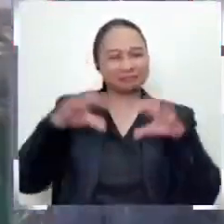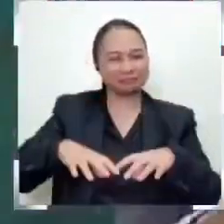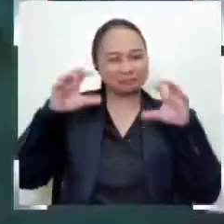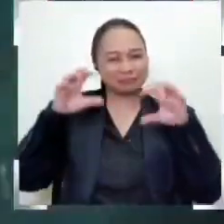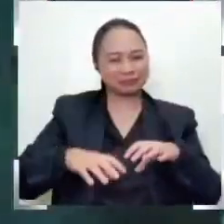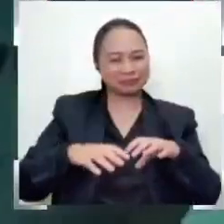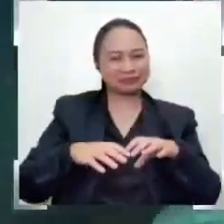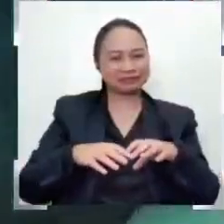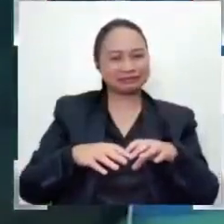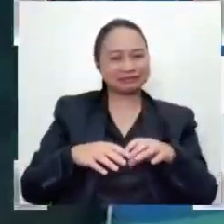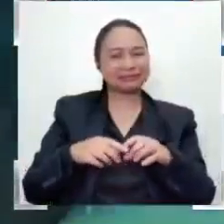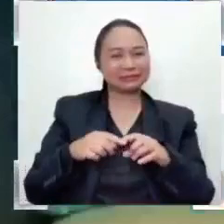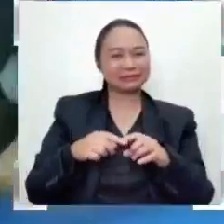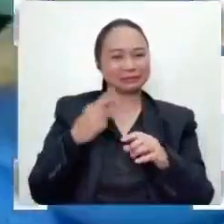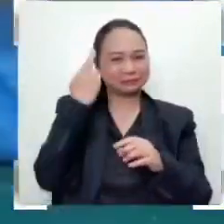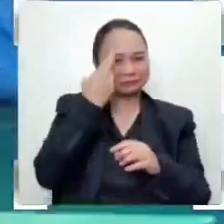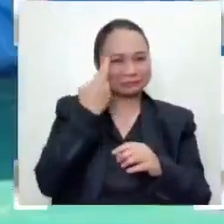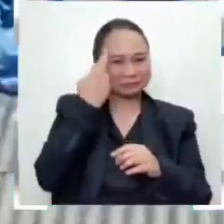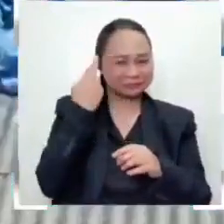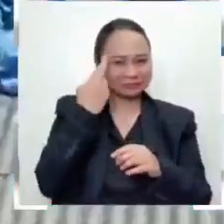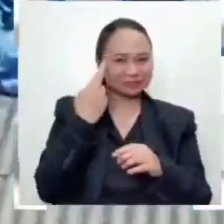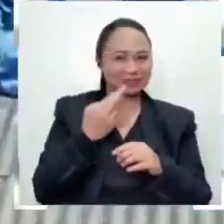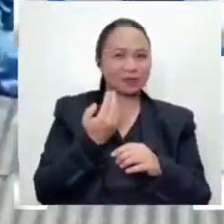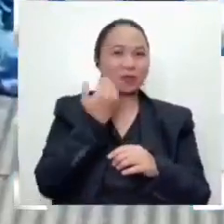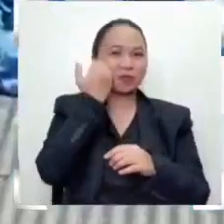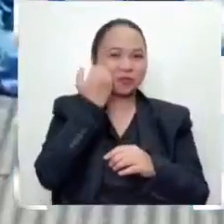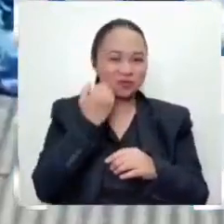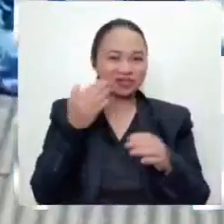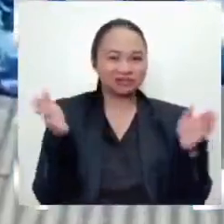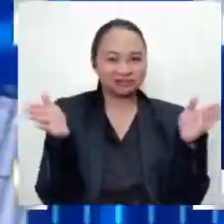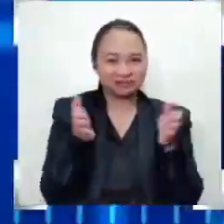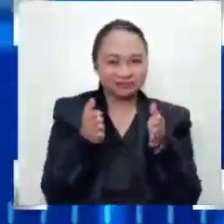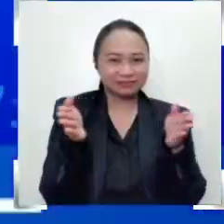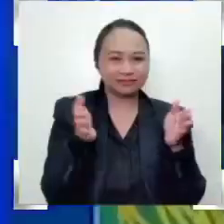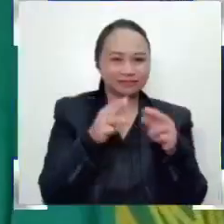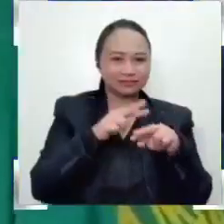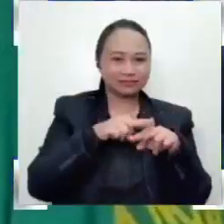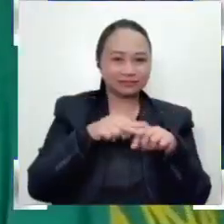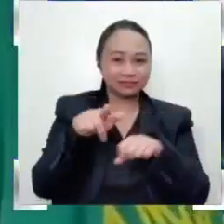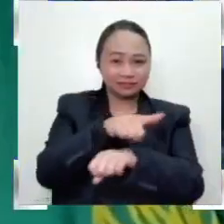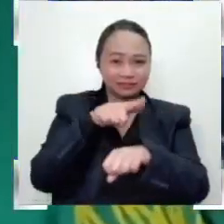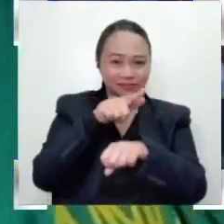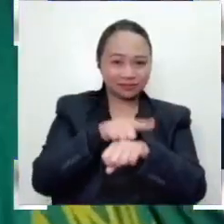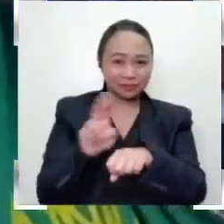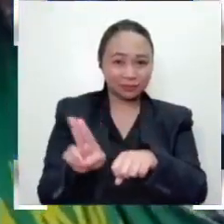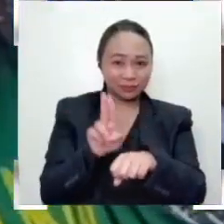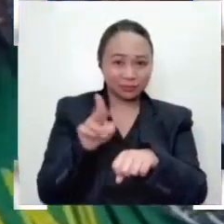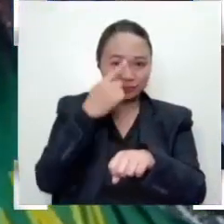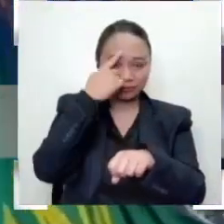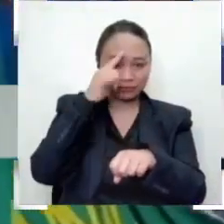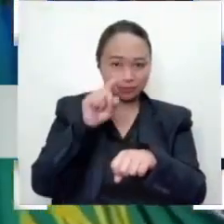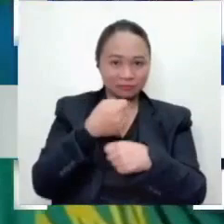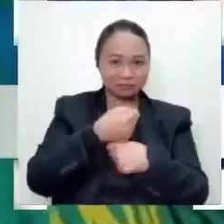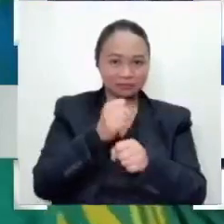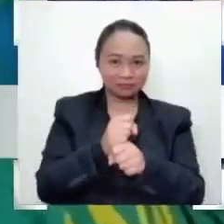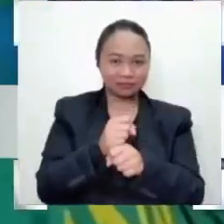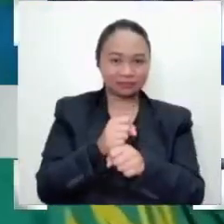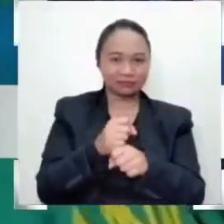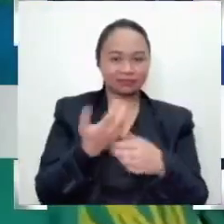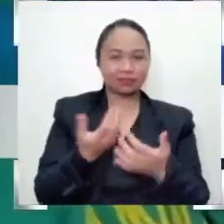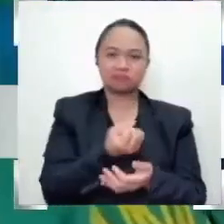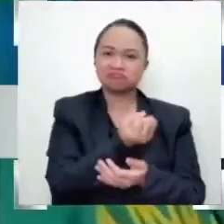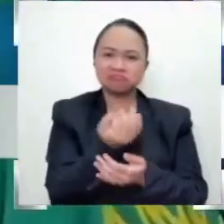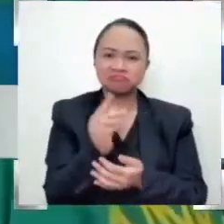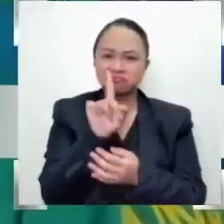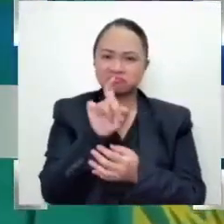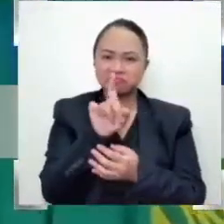at kumonti na ang mga asinan dahil lumiit na ang mga lupang pwedeng gamitin. Mga ilang asinan po dati meron tayo? Ay, mga